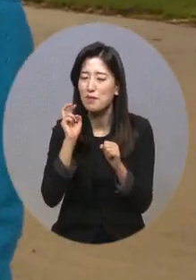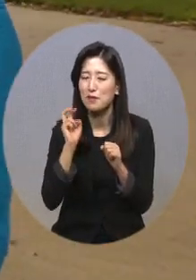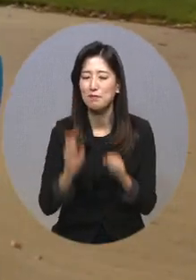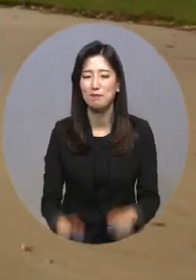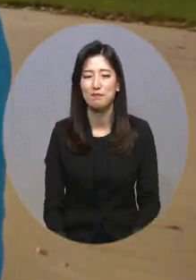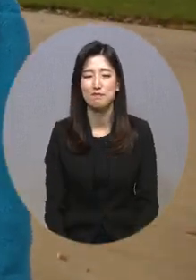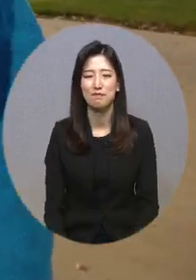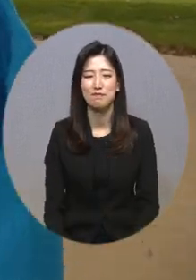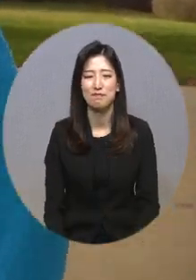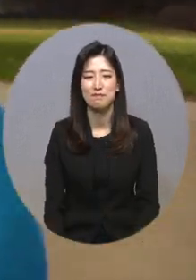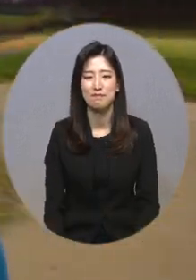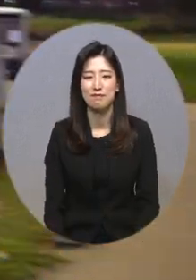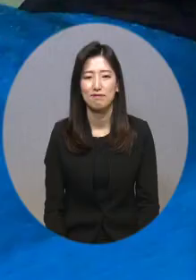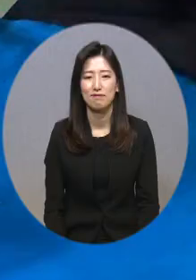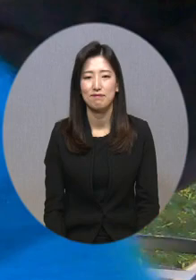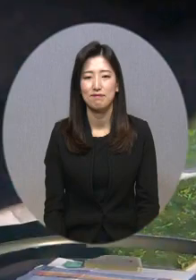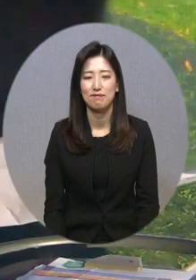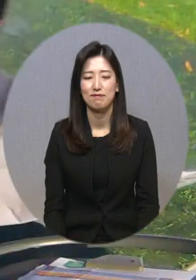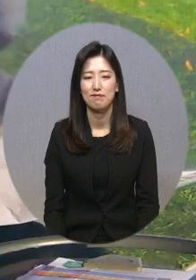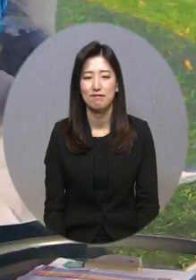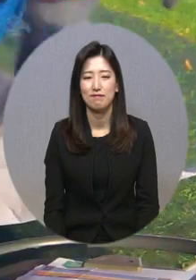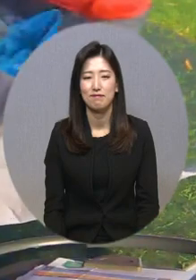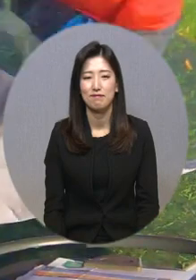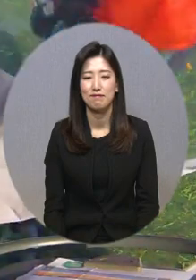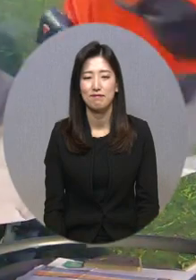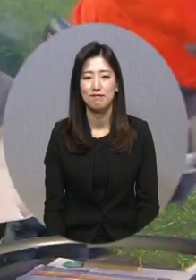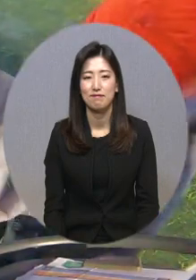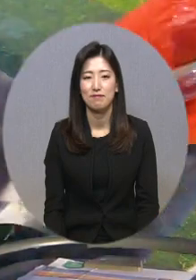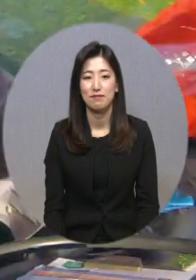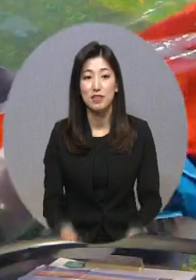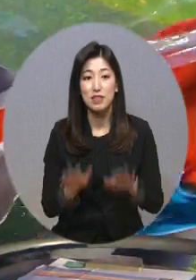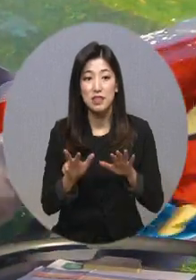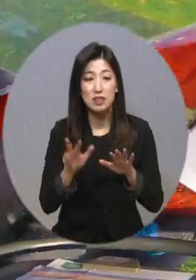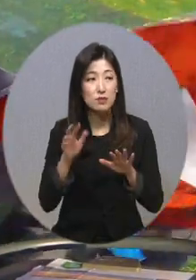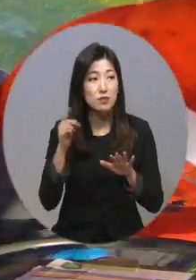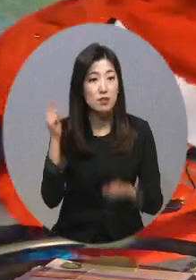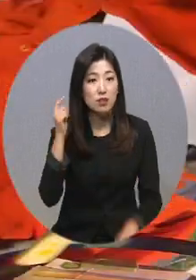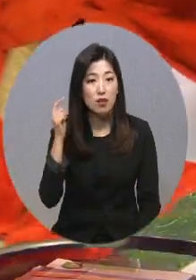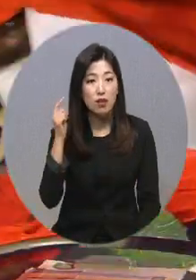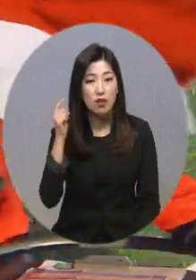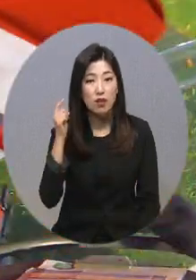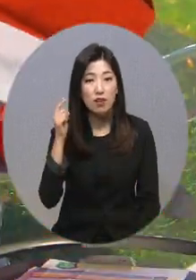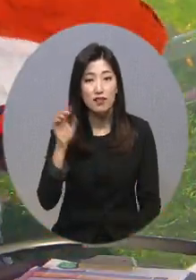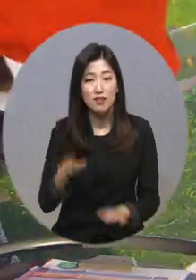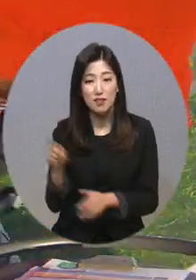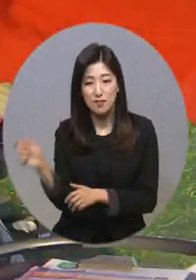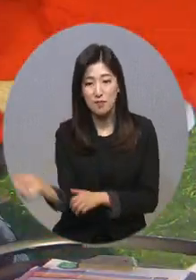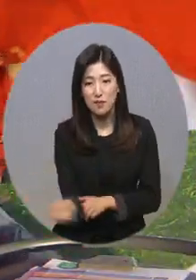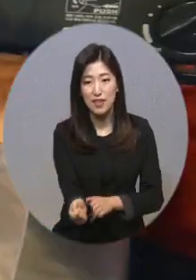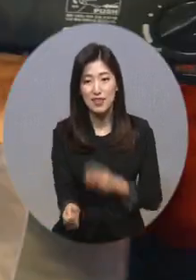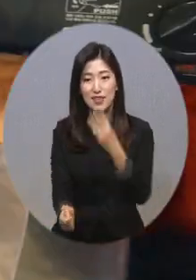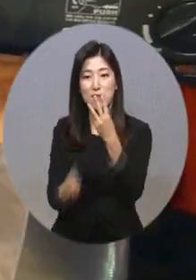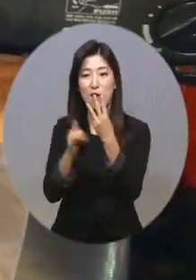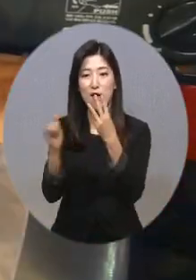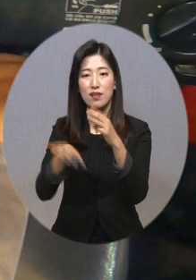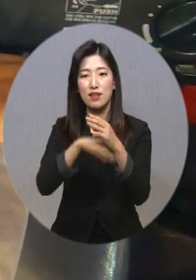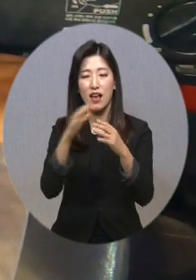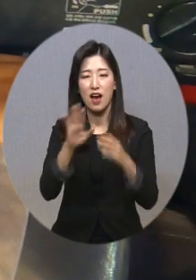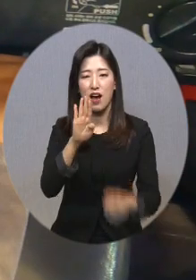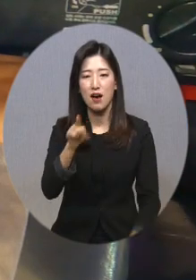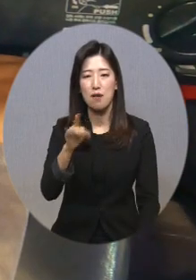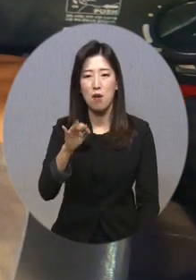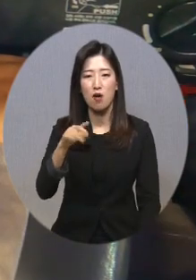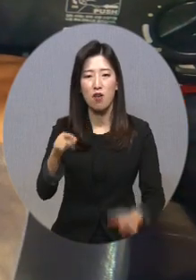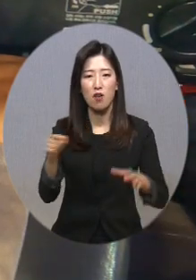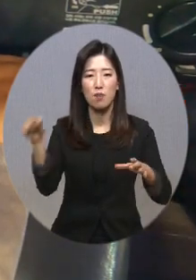바벨 다울 뭐 지금 얘기 듣고 물론 3 본다 벙커 라고 얘길 들었는데 오